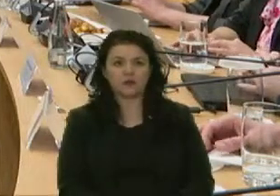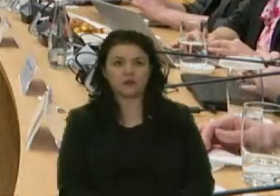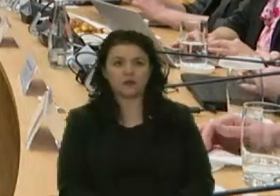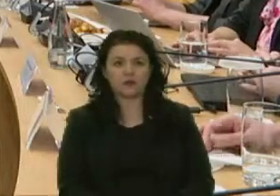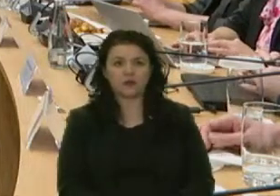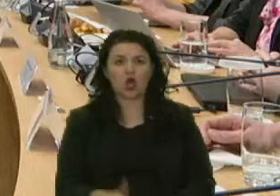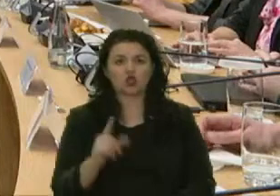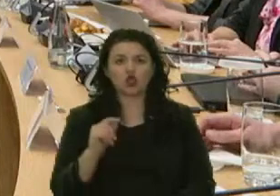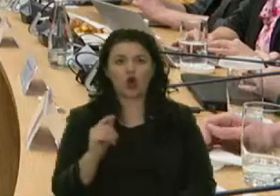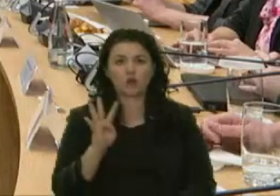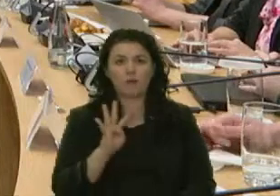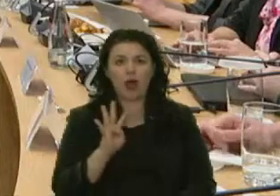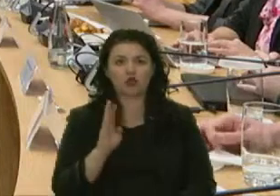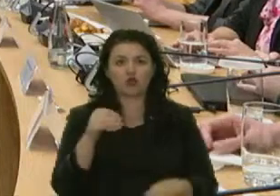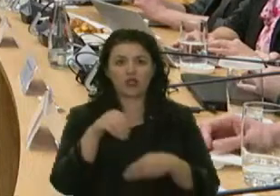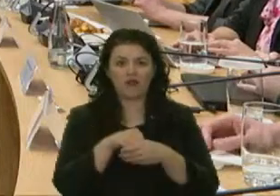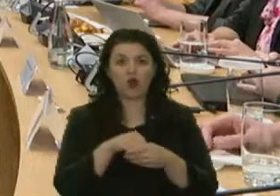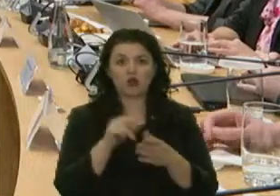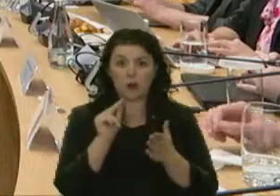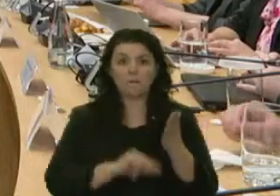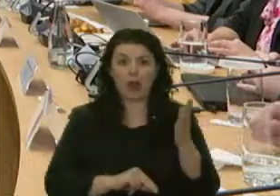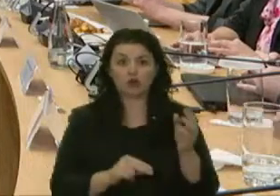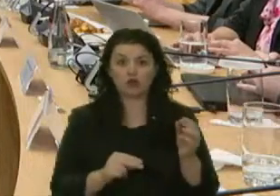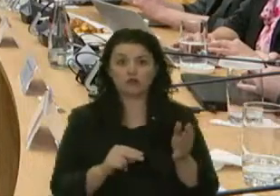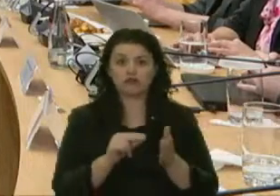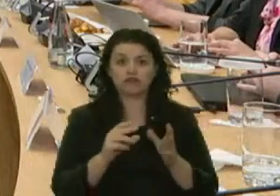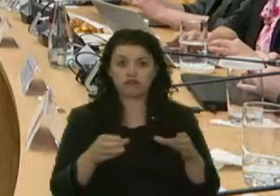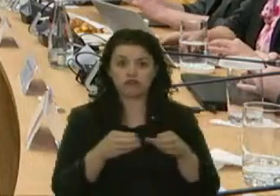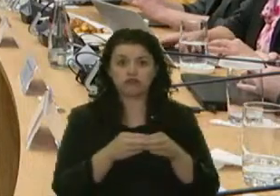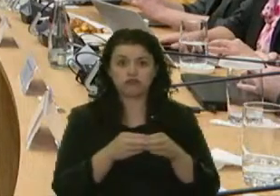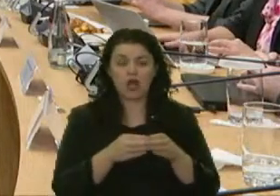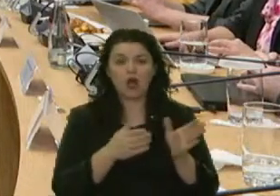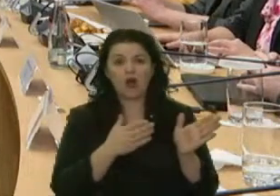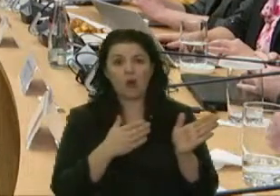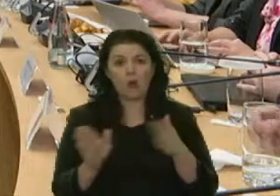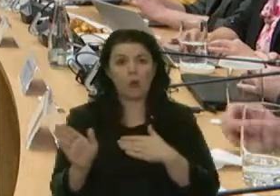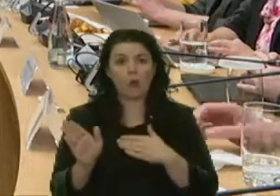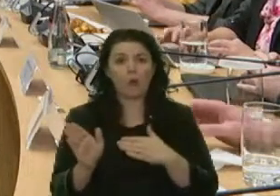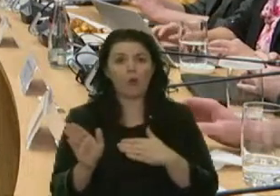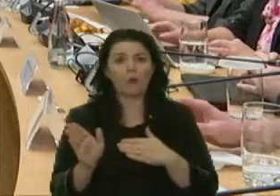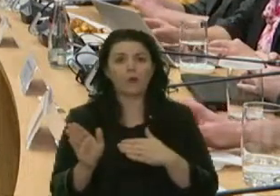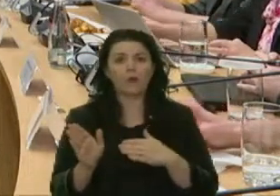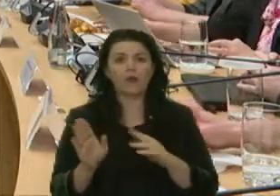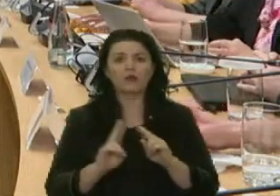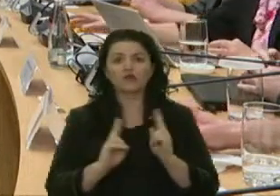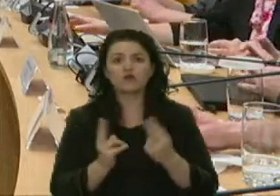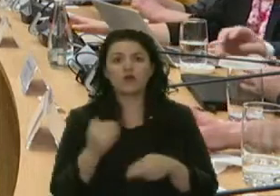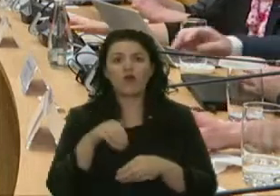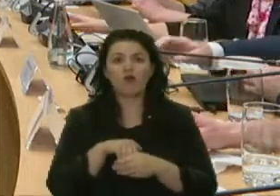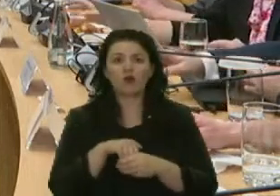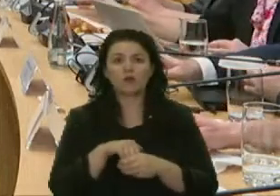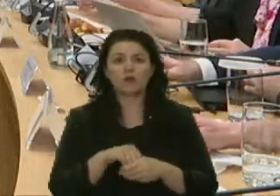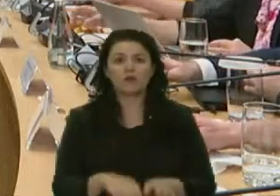24 de voturi pentru suplimentarea ordinii de zi supun la vot ordinea de zi cu suplimentarea